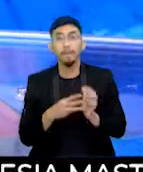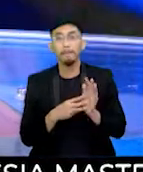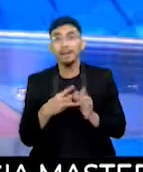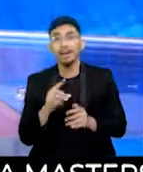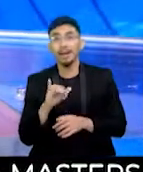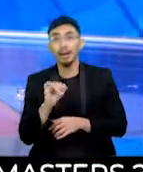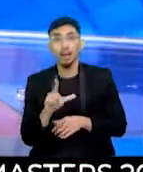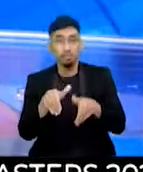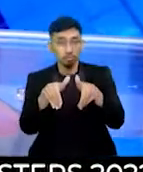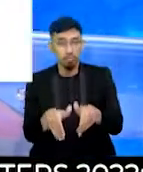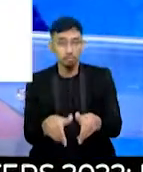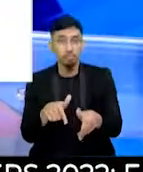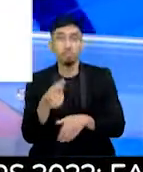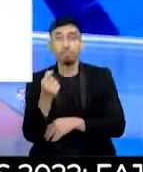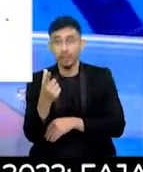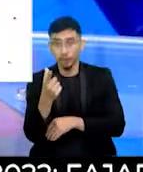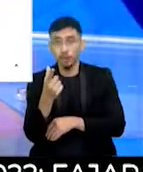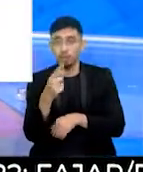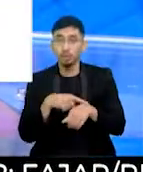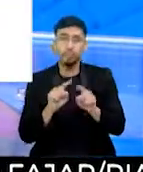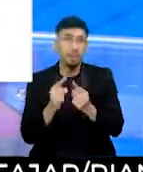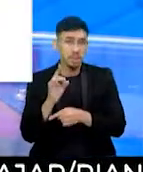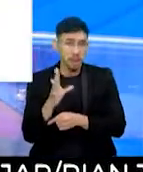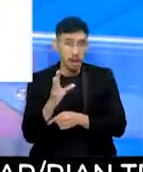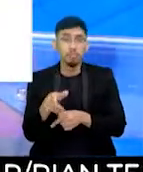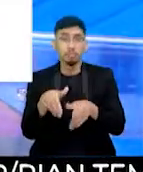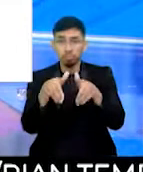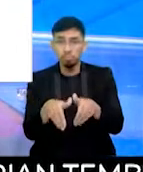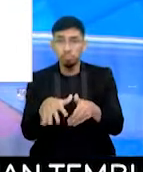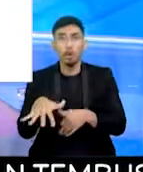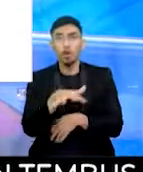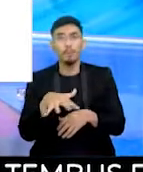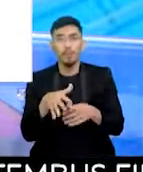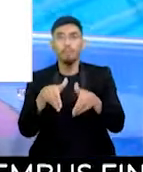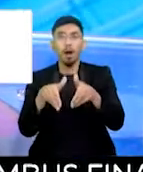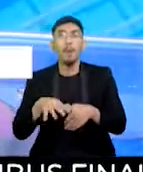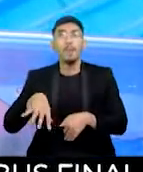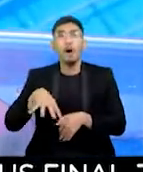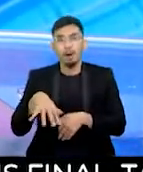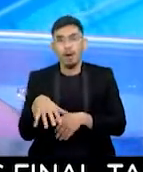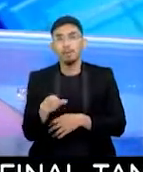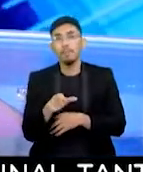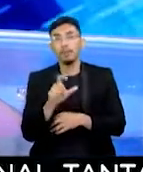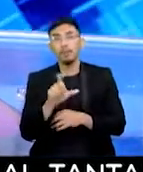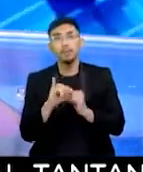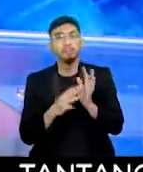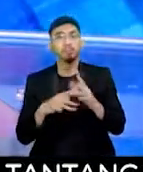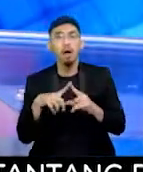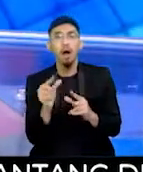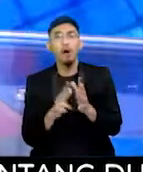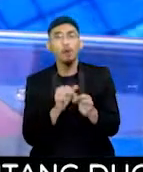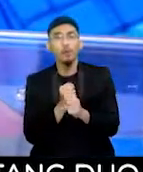Pemirsa, pemakaman jenazah Emeril Khan Mumtaz akan dilakukan hari Senin besok pukul 11 siang. Pemakaman dilakukan di Kompleks Pemakaman Keluarga